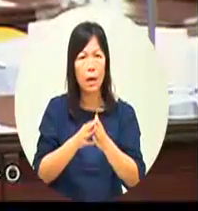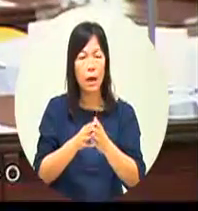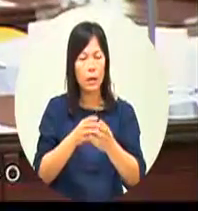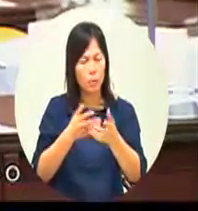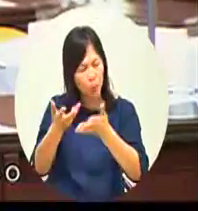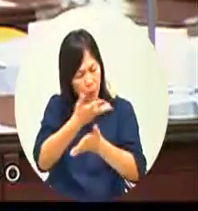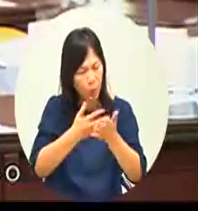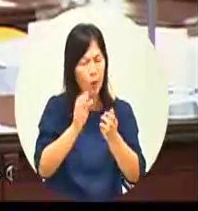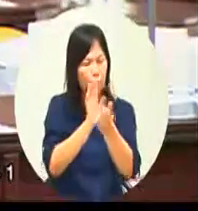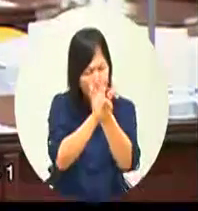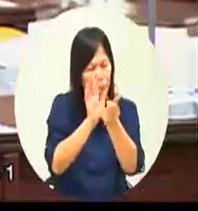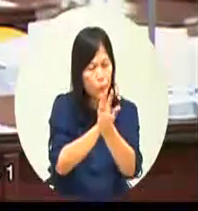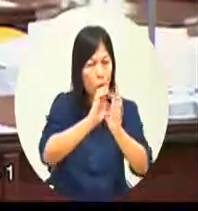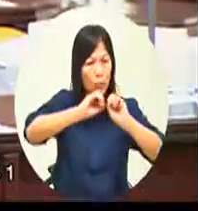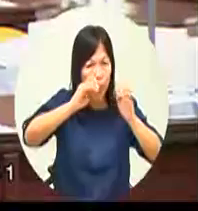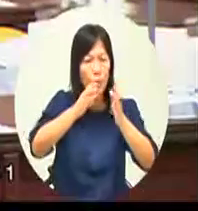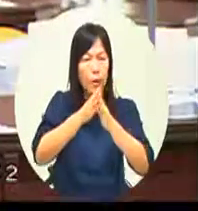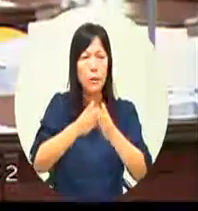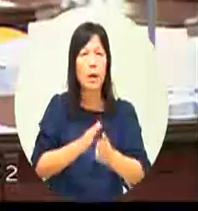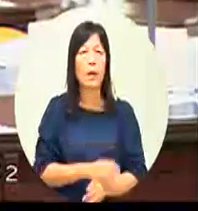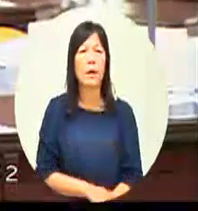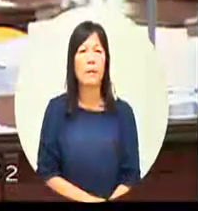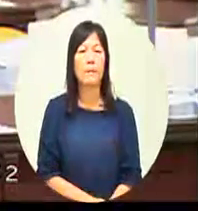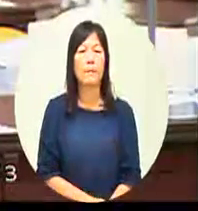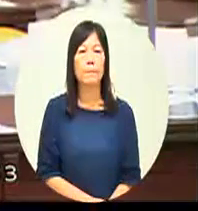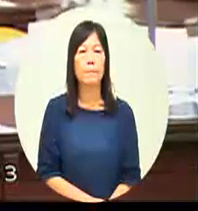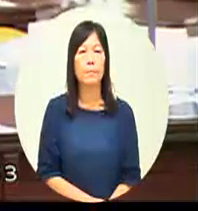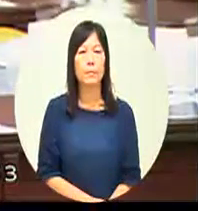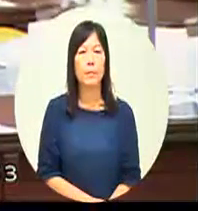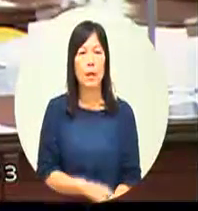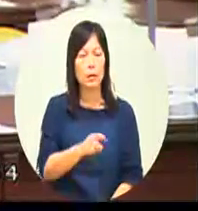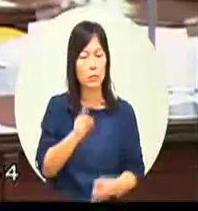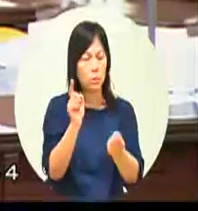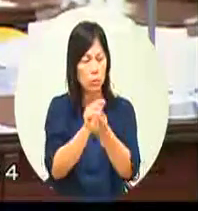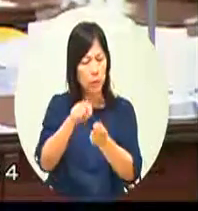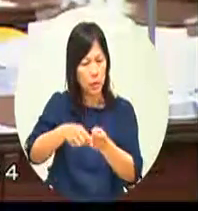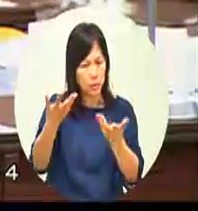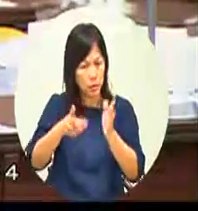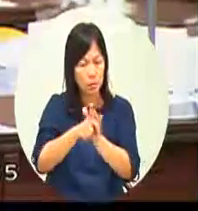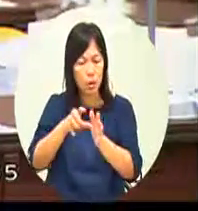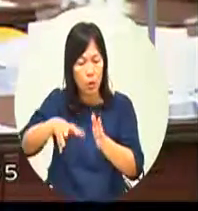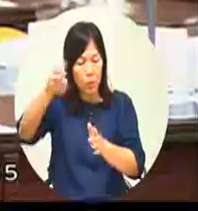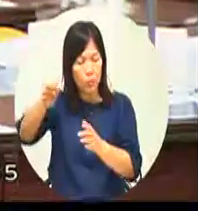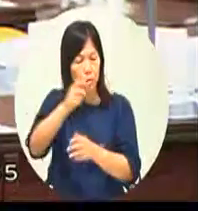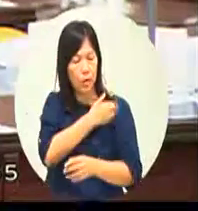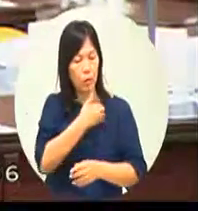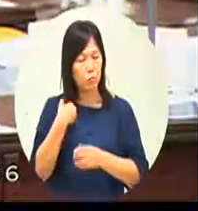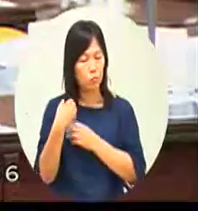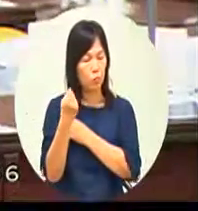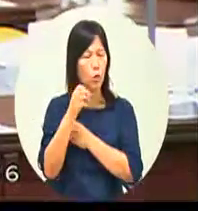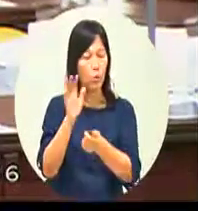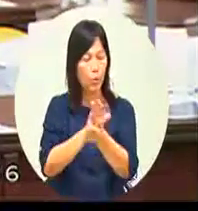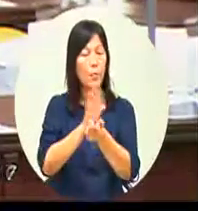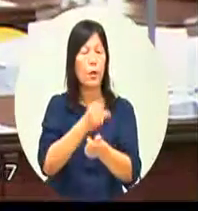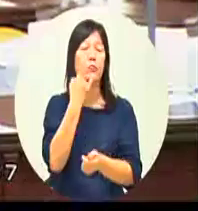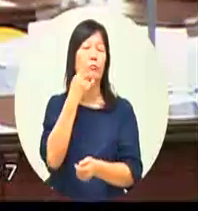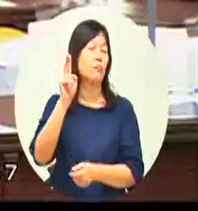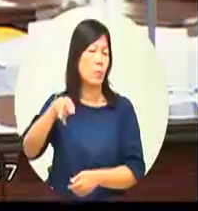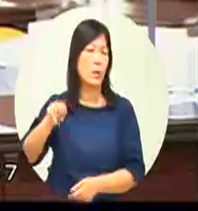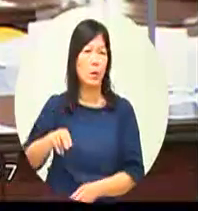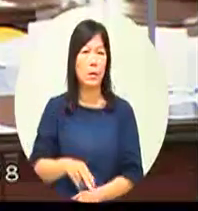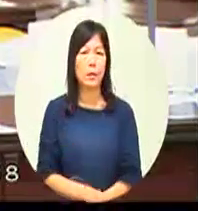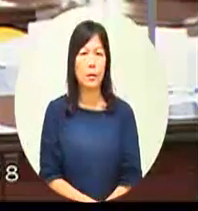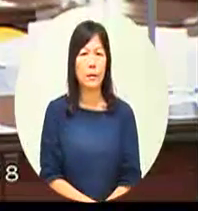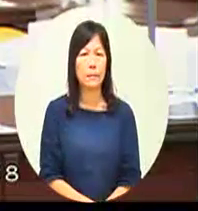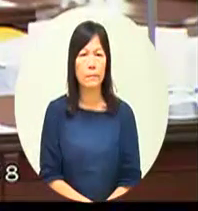了解啊，推广啊。我相信这个代志对迄个局长啊，你的能力对不对吼？我先绰绰有余啦。哦，咱公司咧嘛，